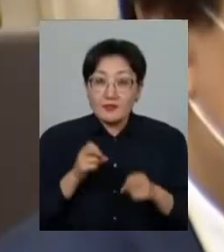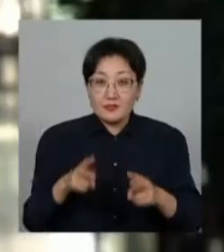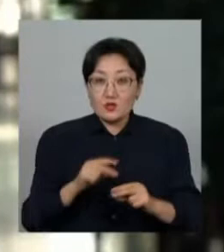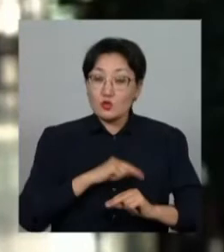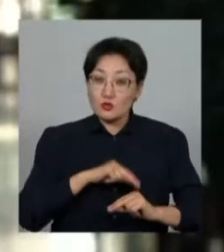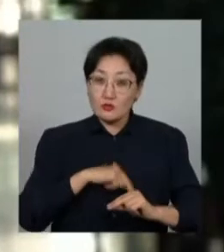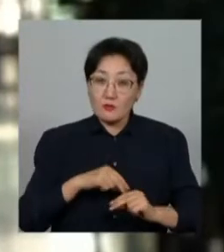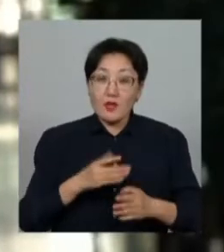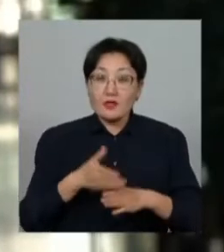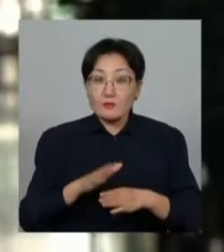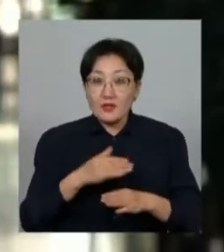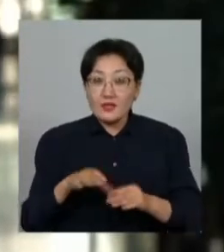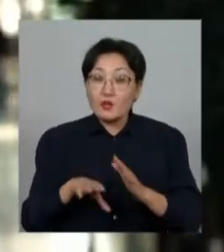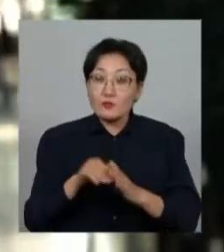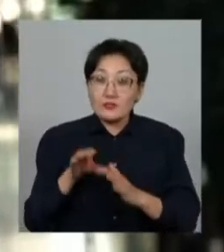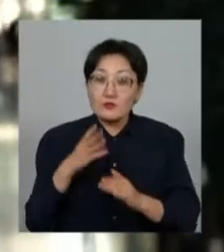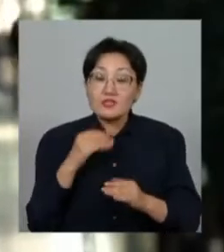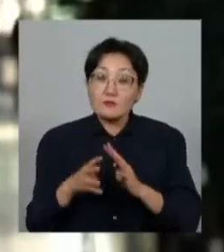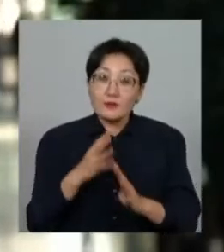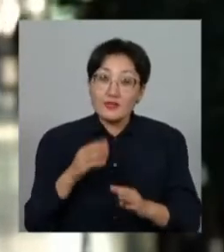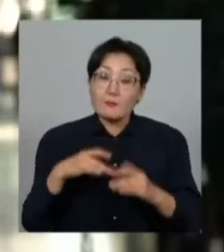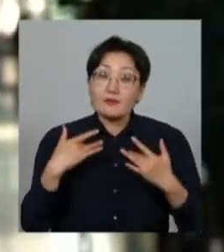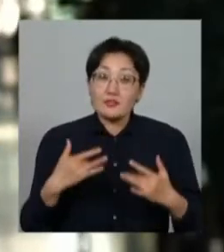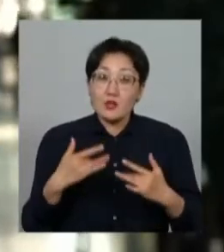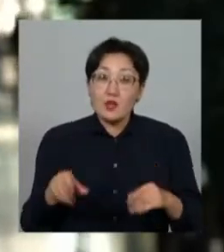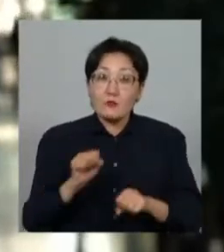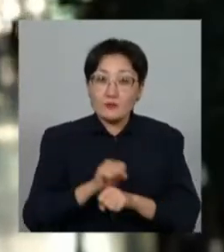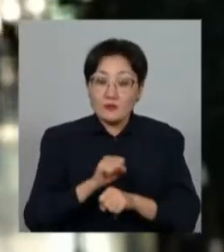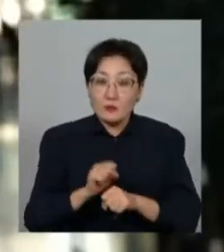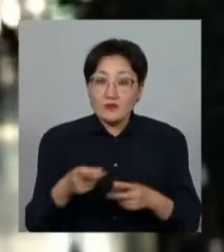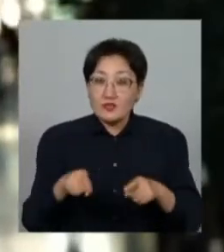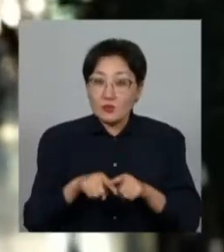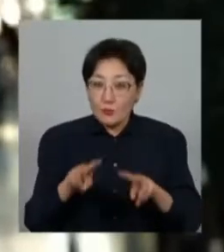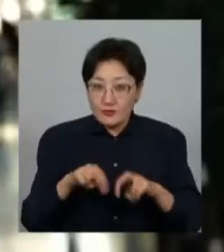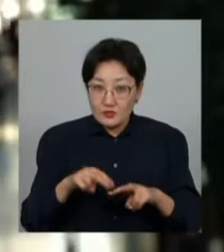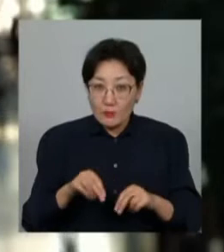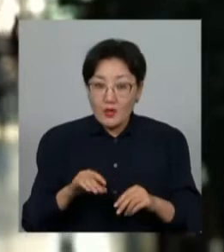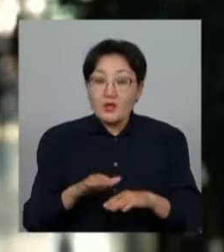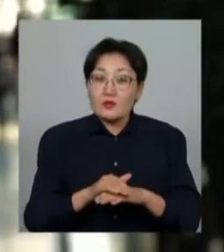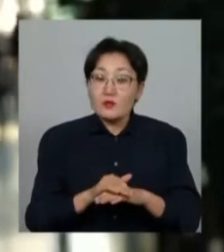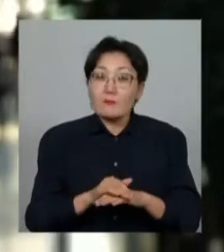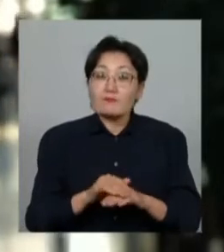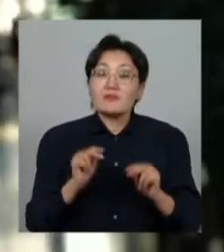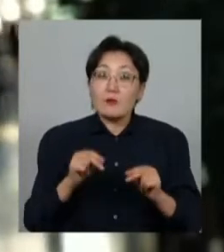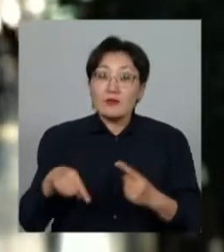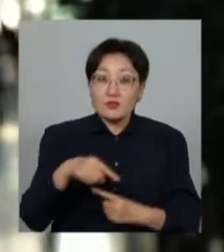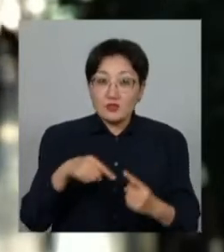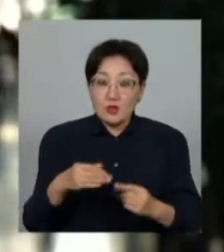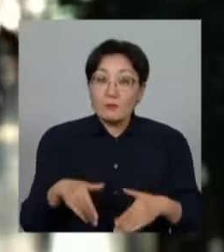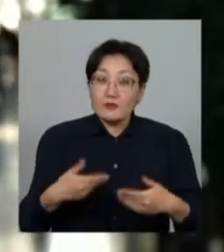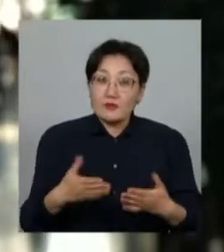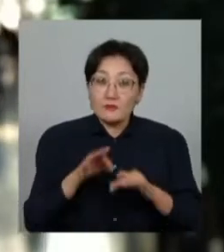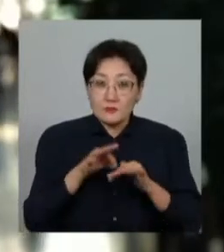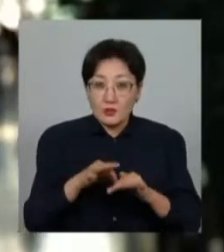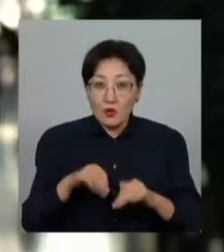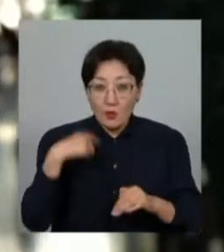труда. Отдельные народные избранники, в свою очередь, потребовали прекратить необоснованные проверки добросовестных предпринимателей. Они предложили